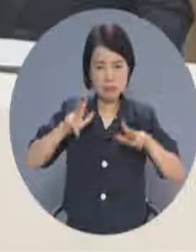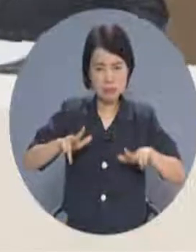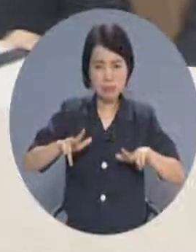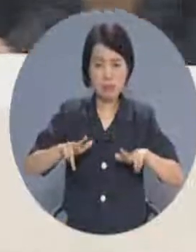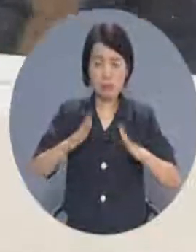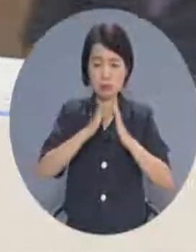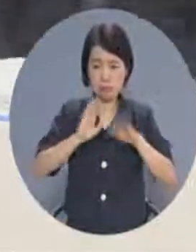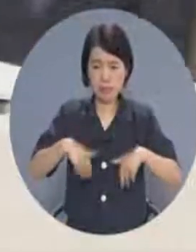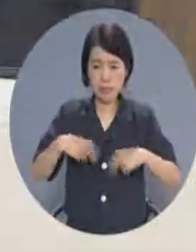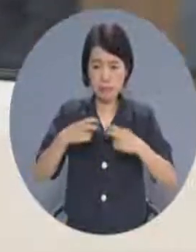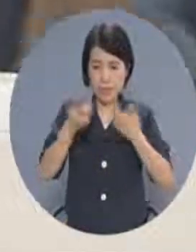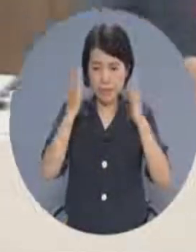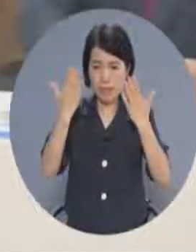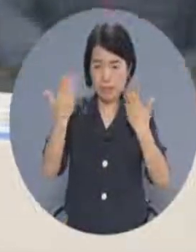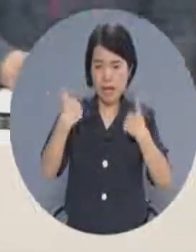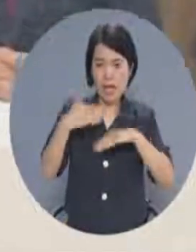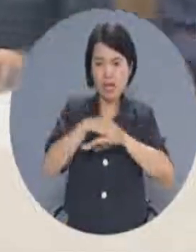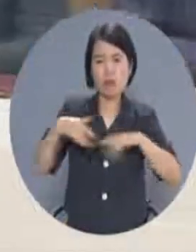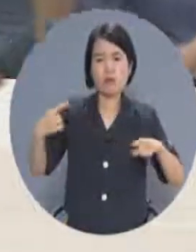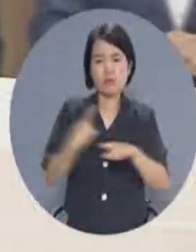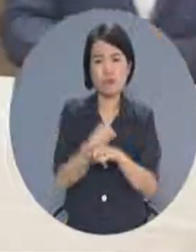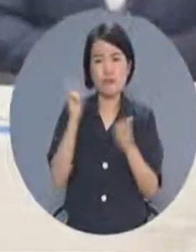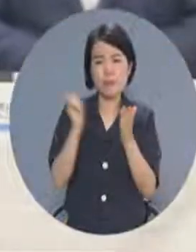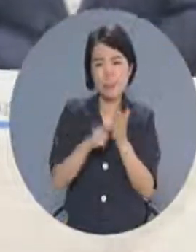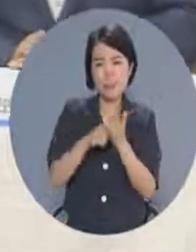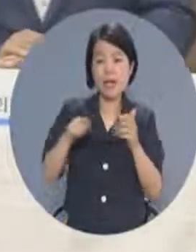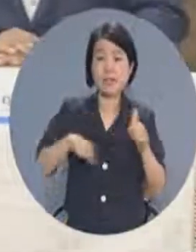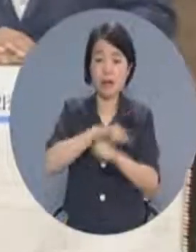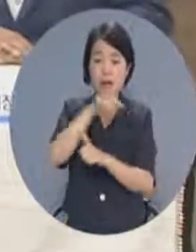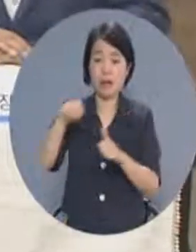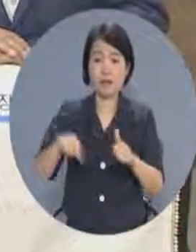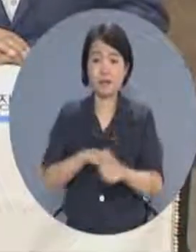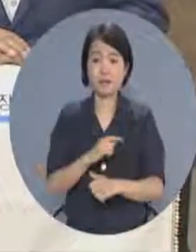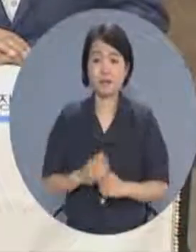전남의 의대 유치 전략 수정이 시급해 보입니다. MBC 뉴스 양혜승입니다.